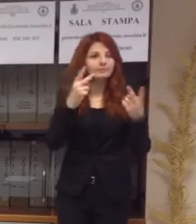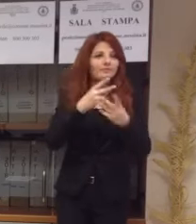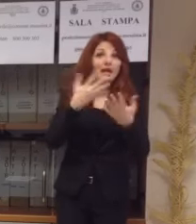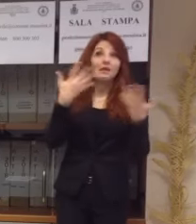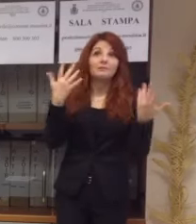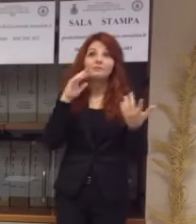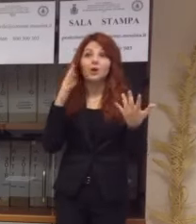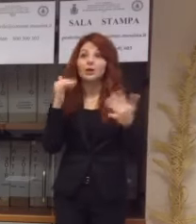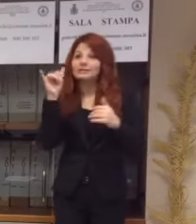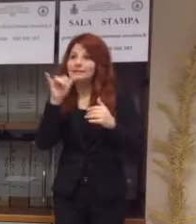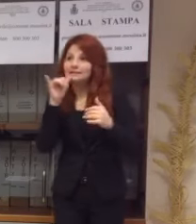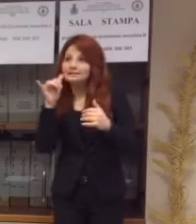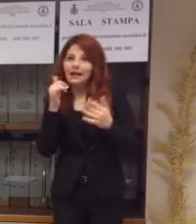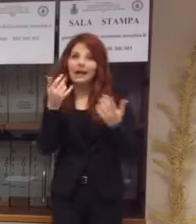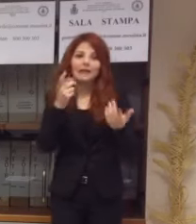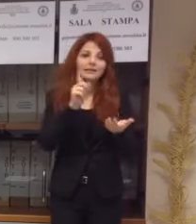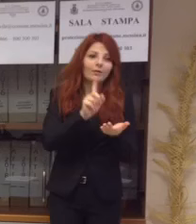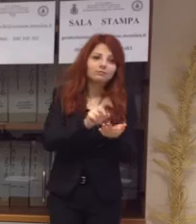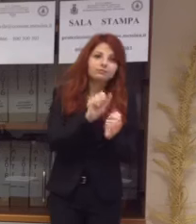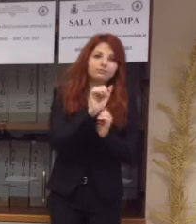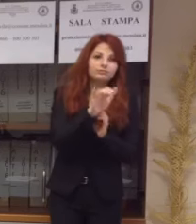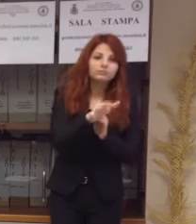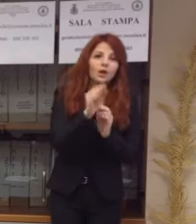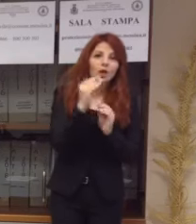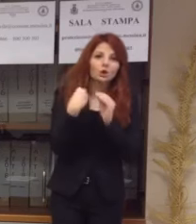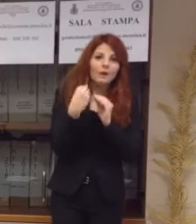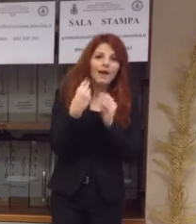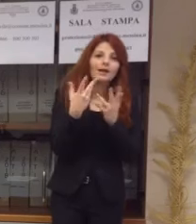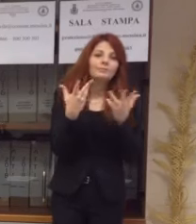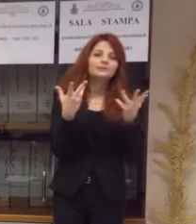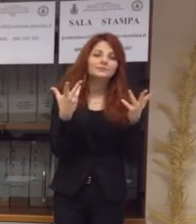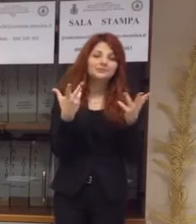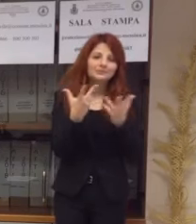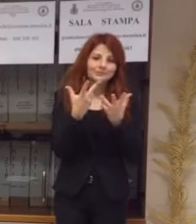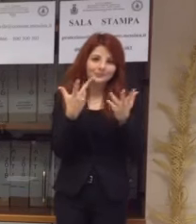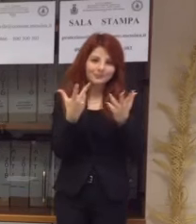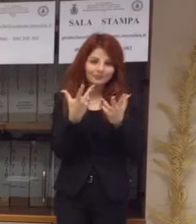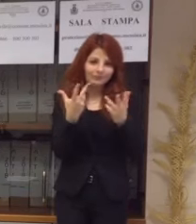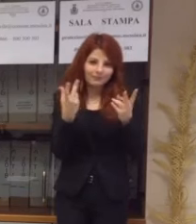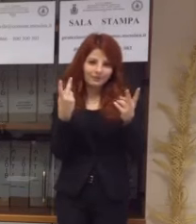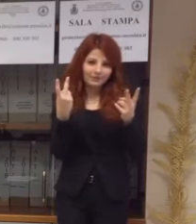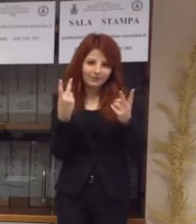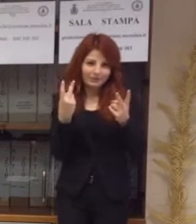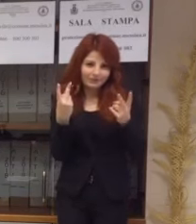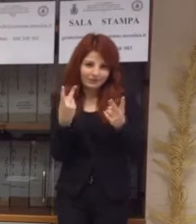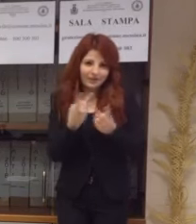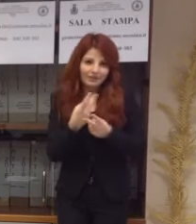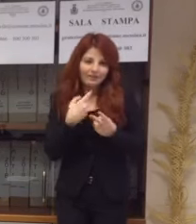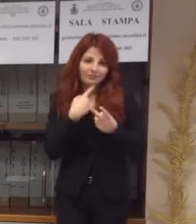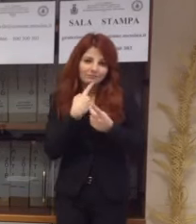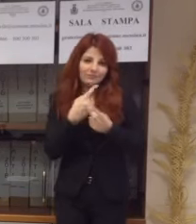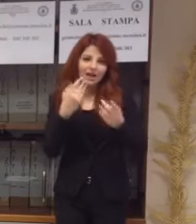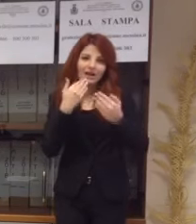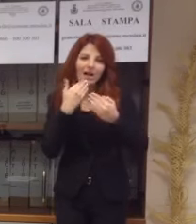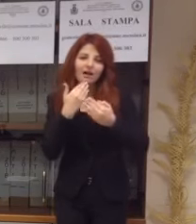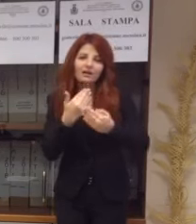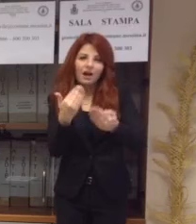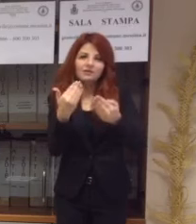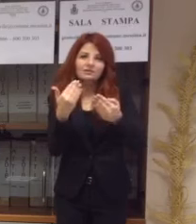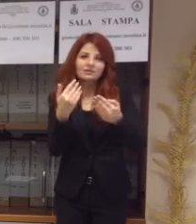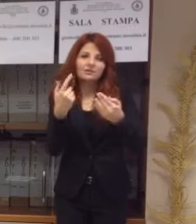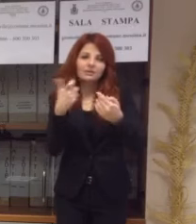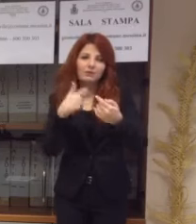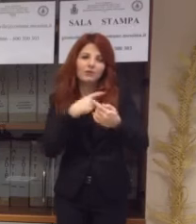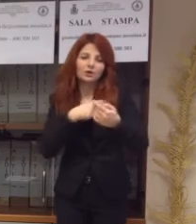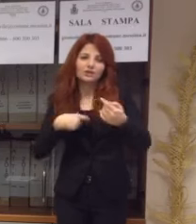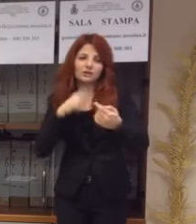la domanda, e ovviamente, avendo il vostro sindaco detto chiaramente che vi si